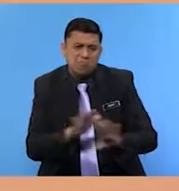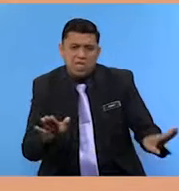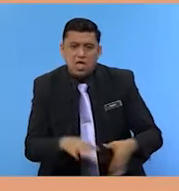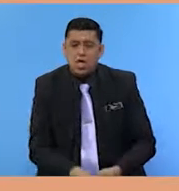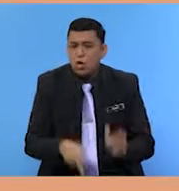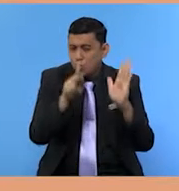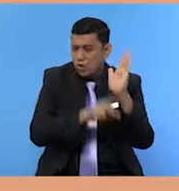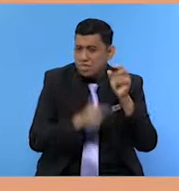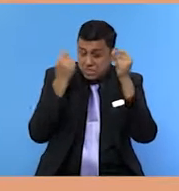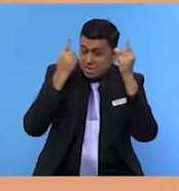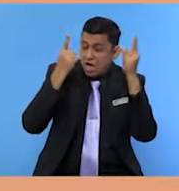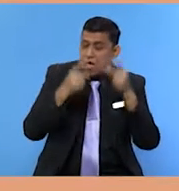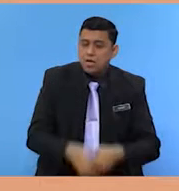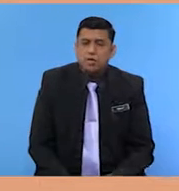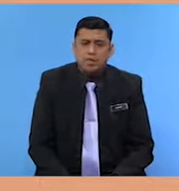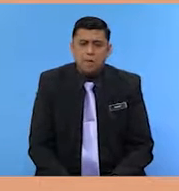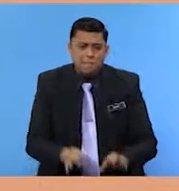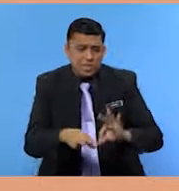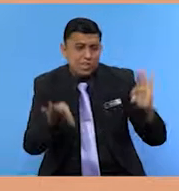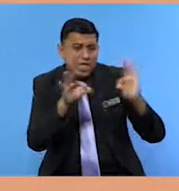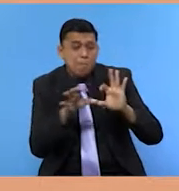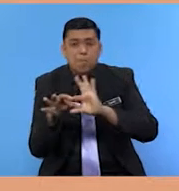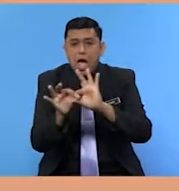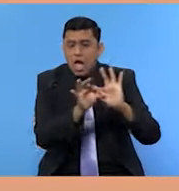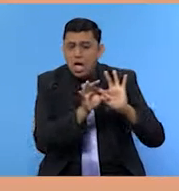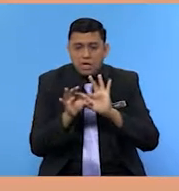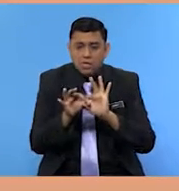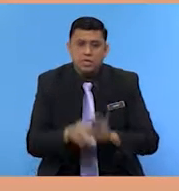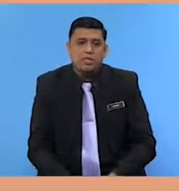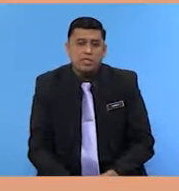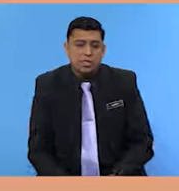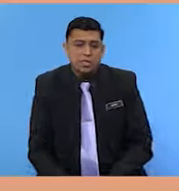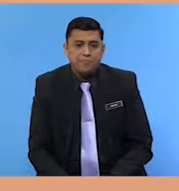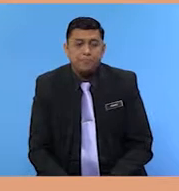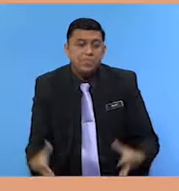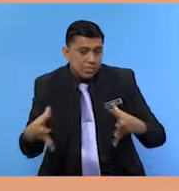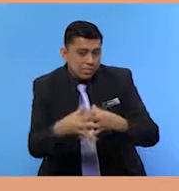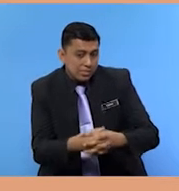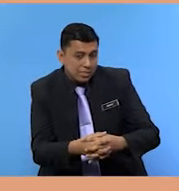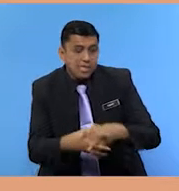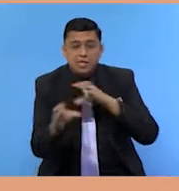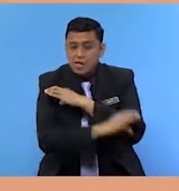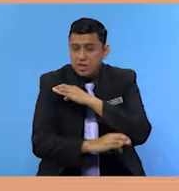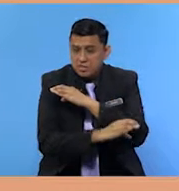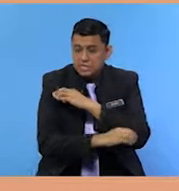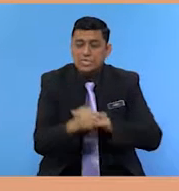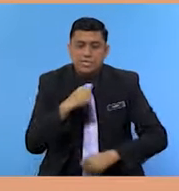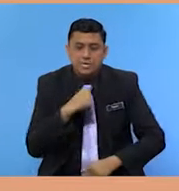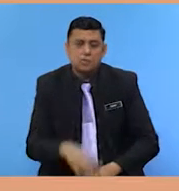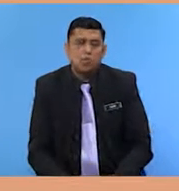tidak kurang mempunyai kesedaran tentang betapa pentingnya perpaduan dan integrasi nasional itu sendiri. Mereka tidak